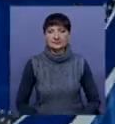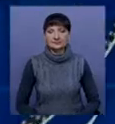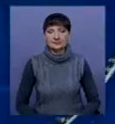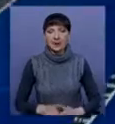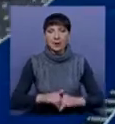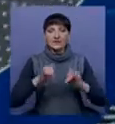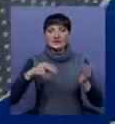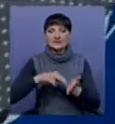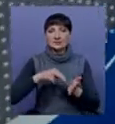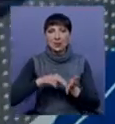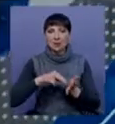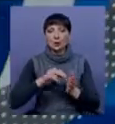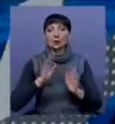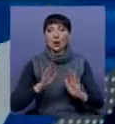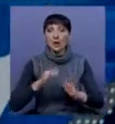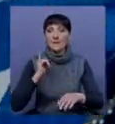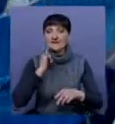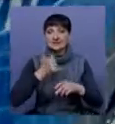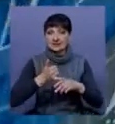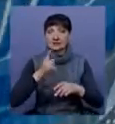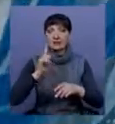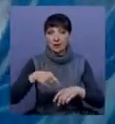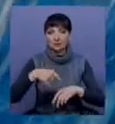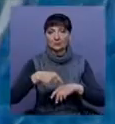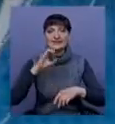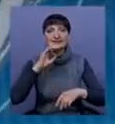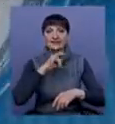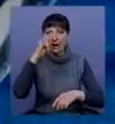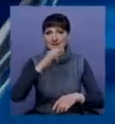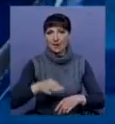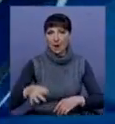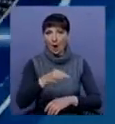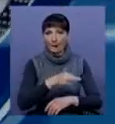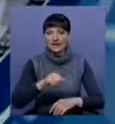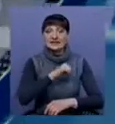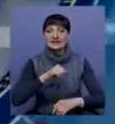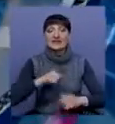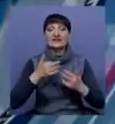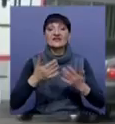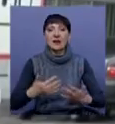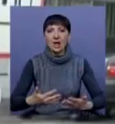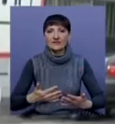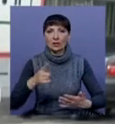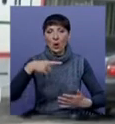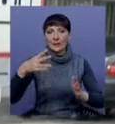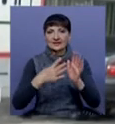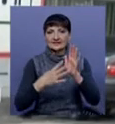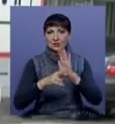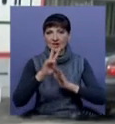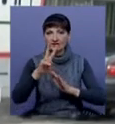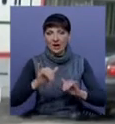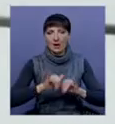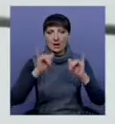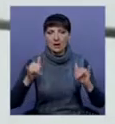Резкий скачок цен, но только на бензин ощутили и жители Северо-Казахстанской области. Самый востребованный 92-й подорожал